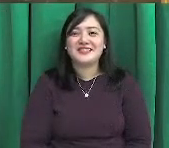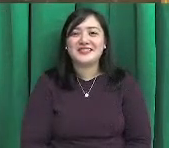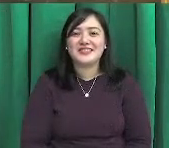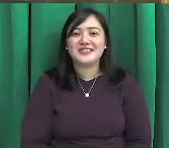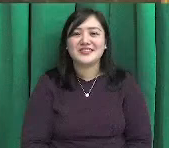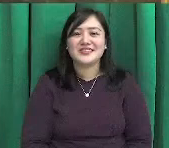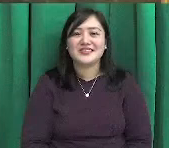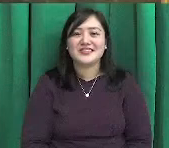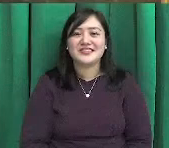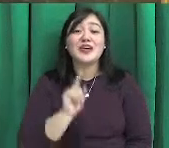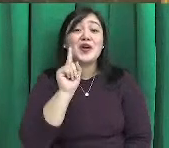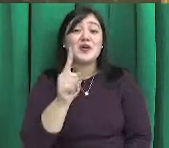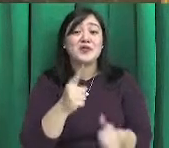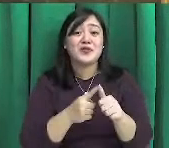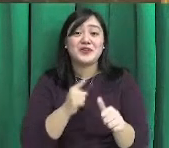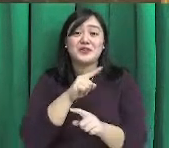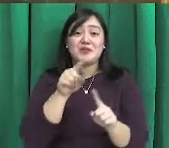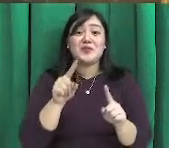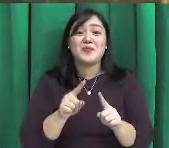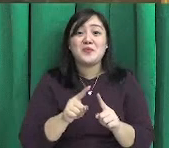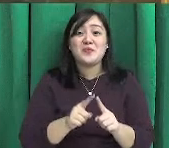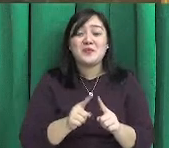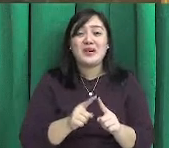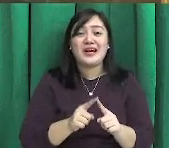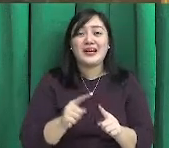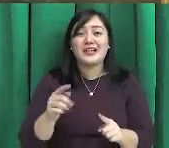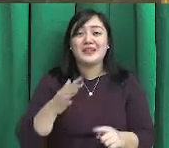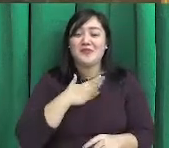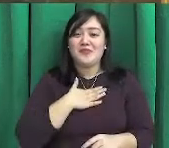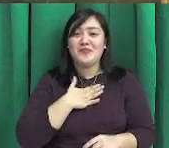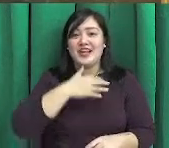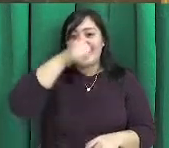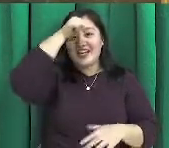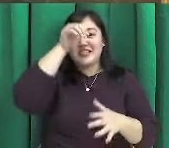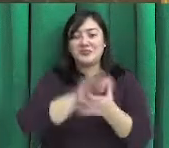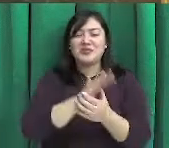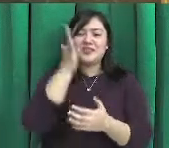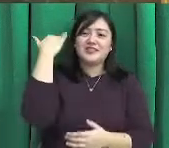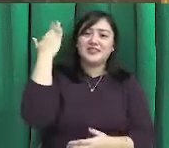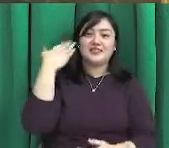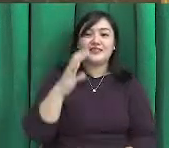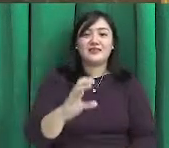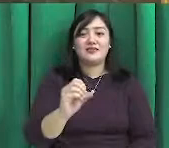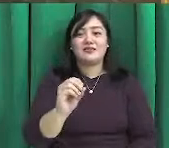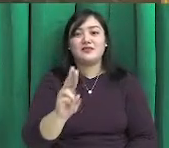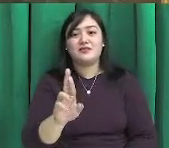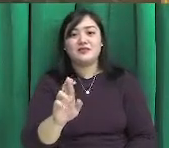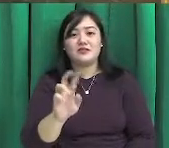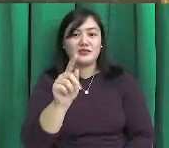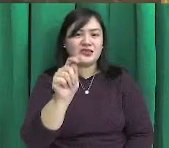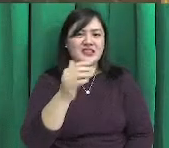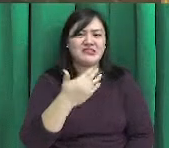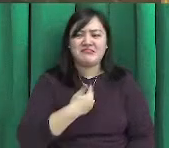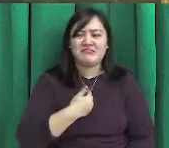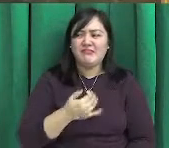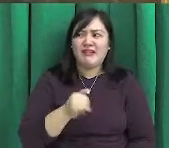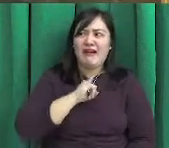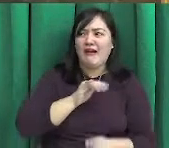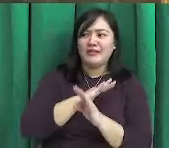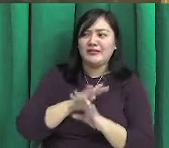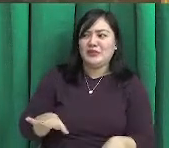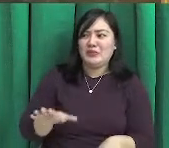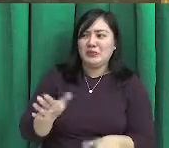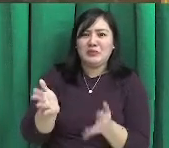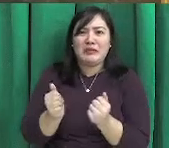naman dyan eh. Pero binigyan ko pa rin ng space na para makilala siya. Kasi hindi naman lahat ng nasa simbahan